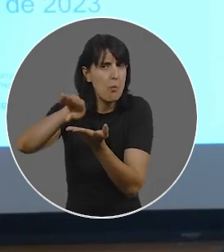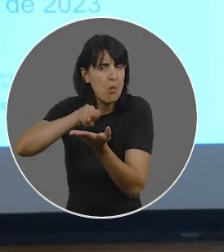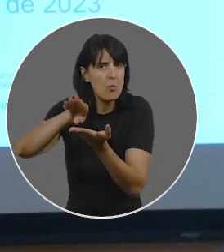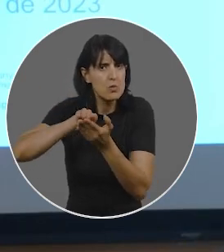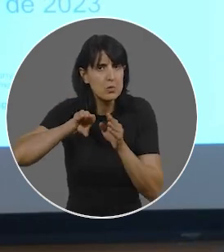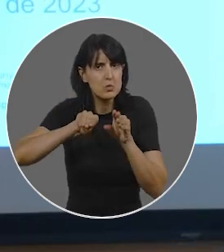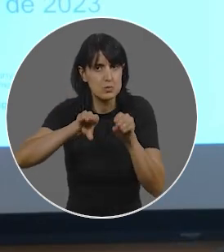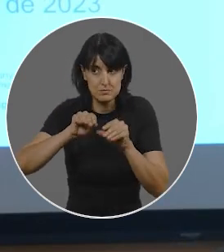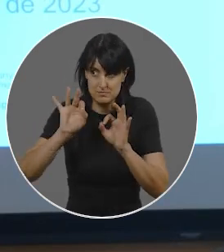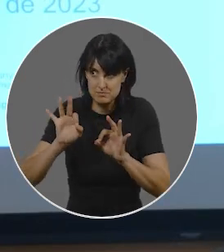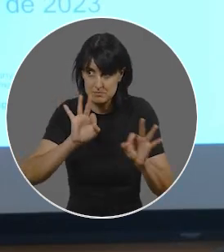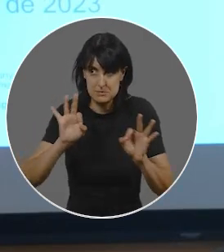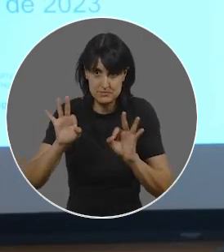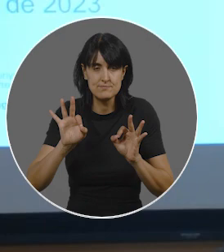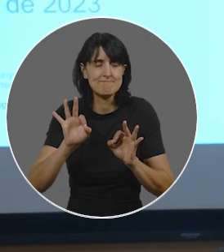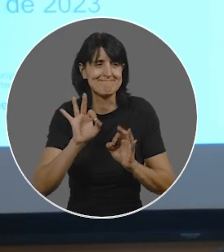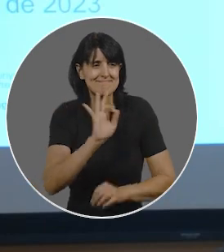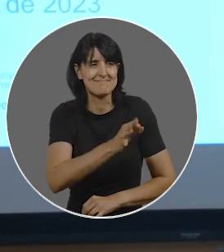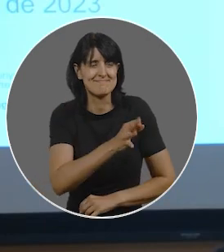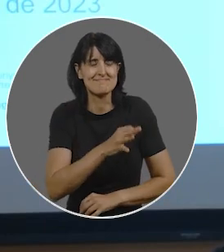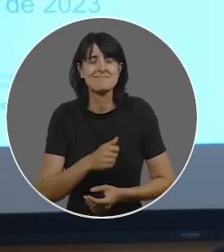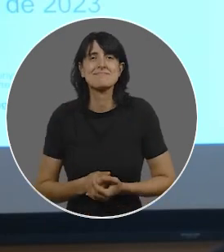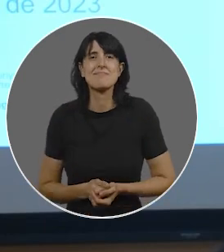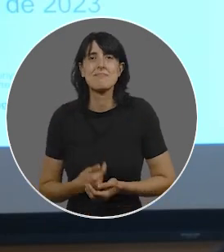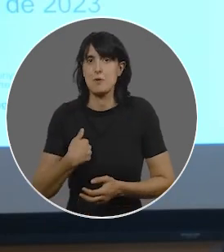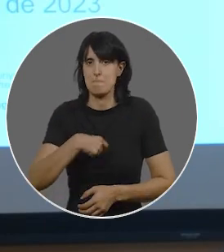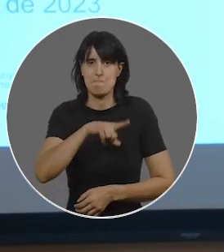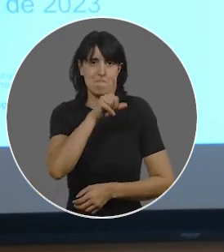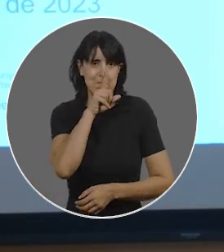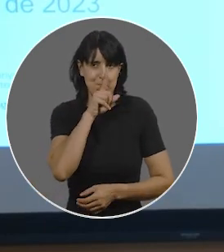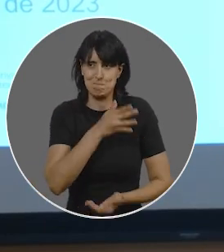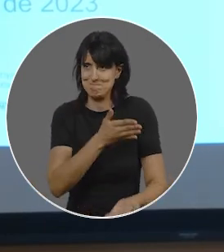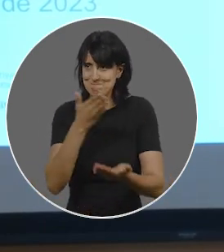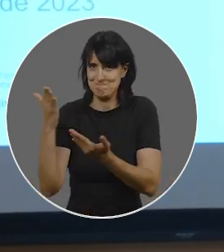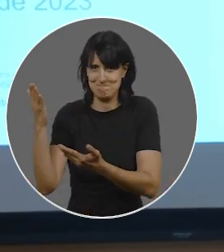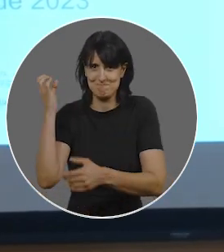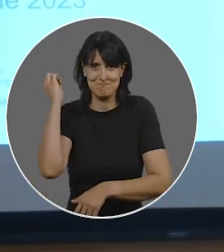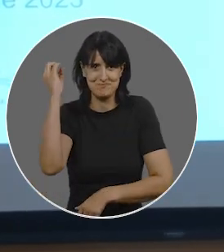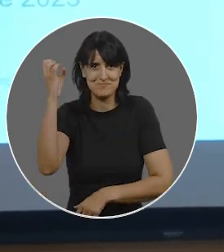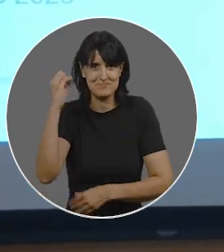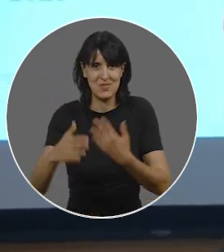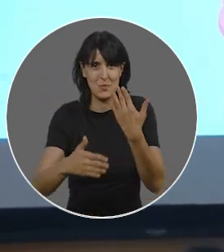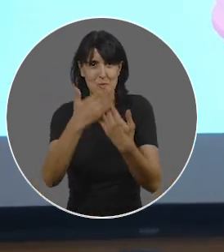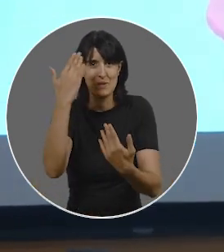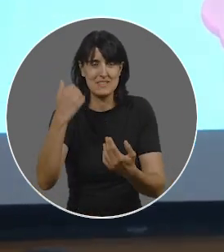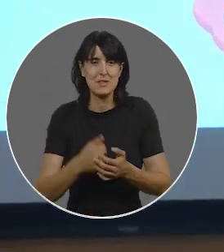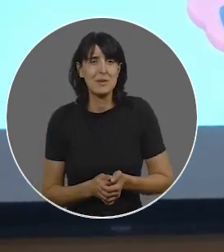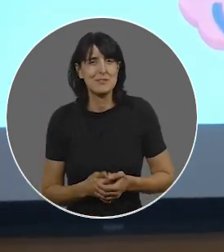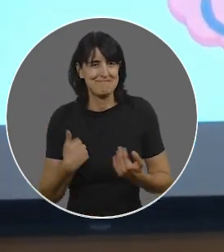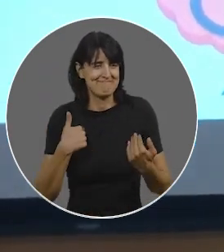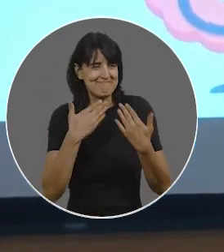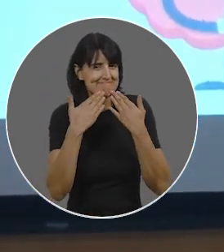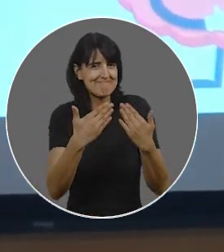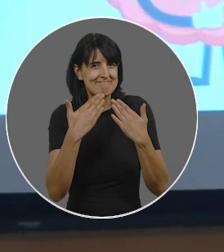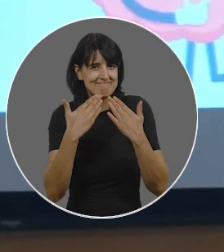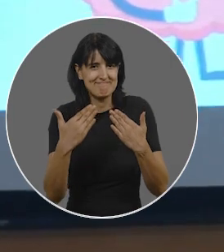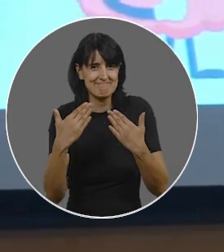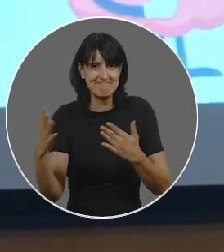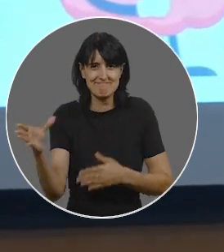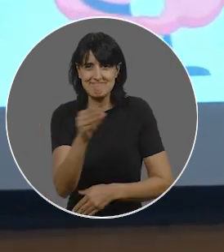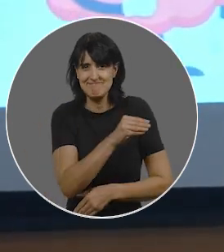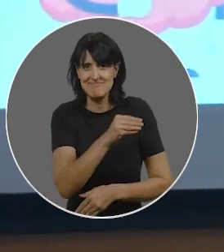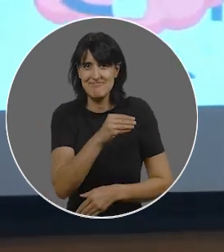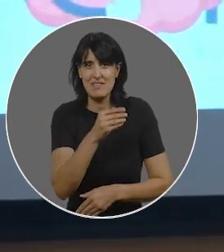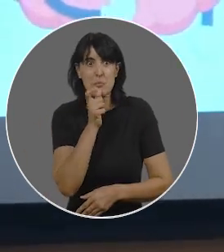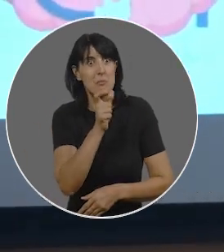continguts. Esteu preparades, Irema? Sí. Perfecte. Doncs callo i us deixo. Que guai, eh? Moltes